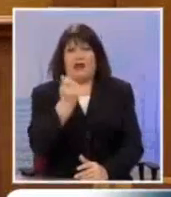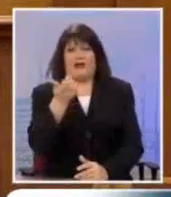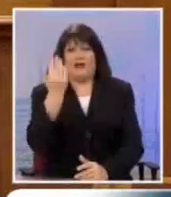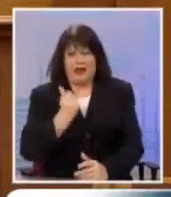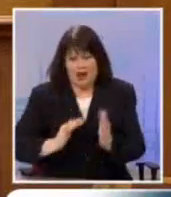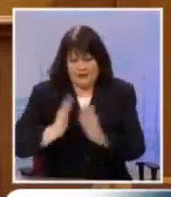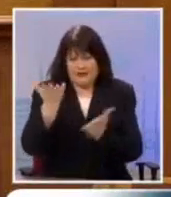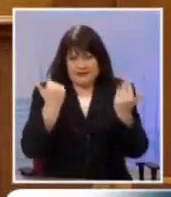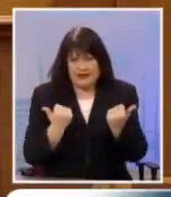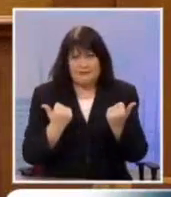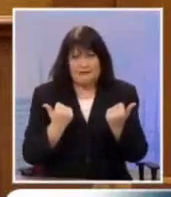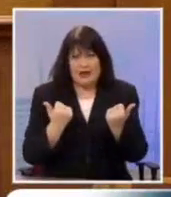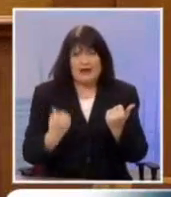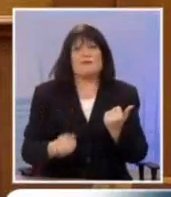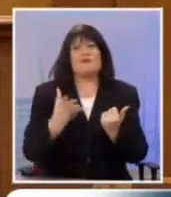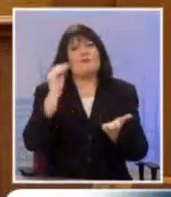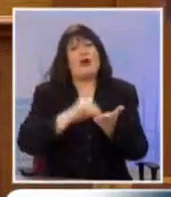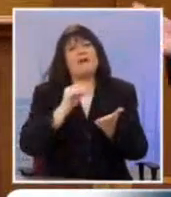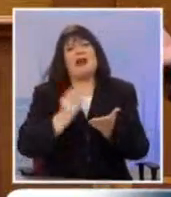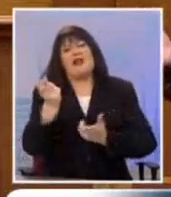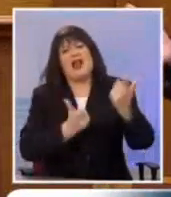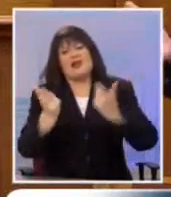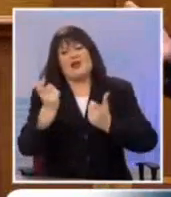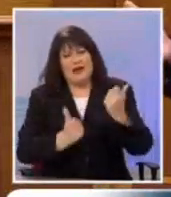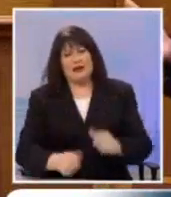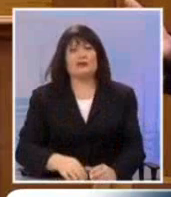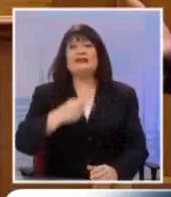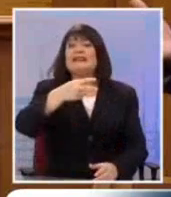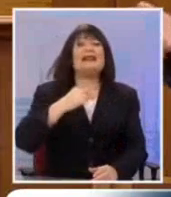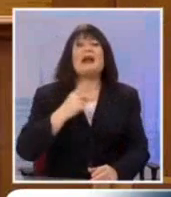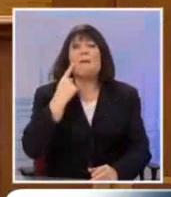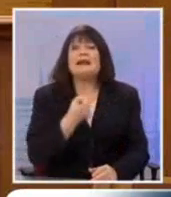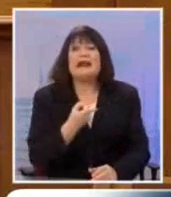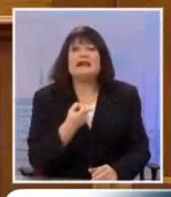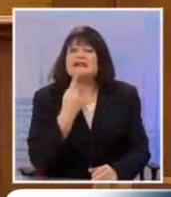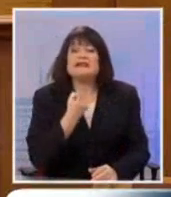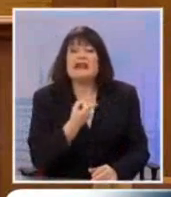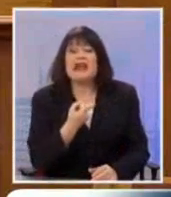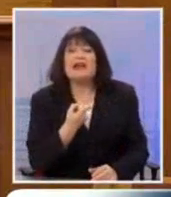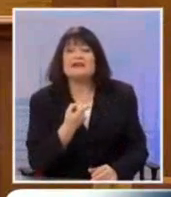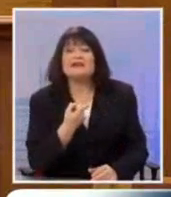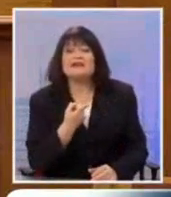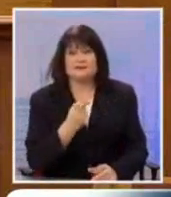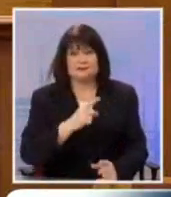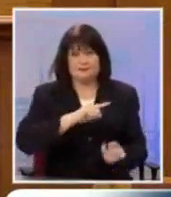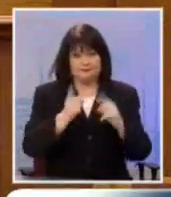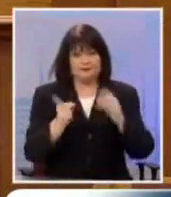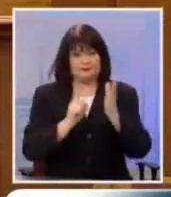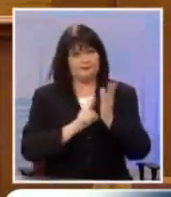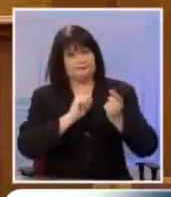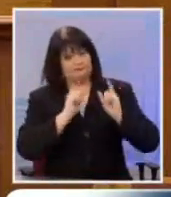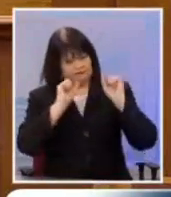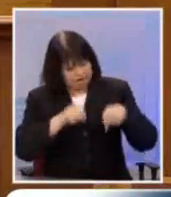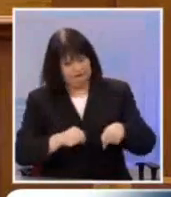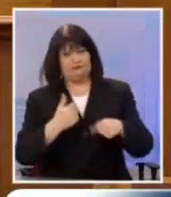που δημιουργεί καινούργια κόκκινα δάνεια. Και τι είναι η απάντησή σας αυτό? Τι είναι η απάντηση σε αυτό? Αντί να συμφωνήσετε με